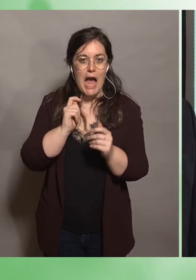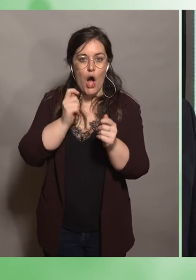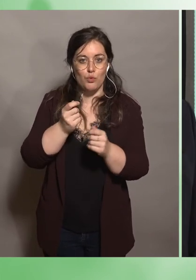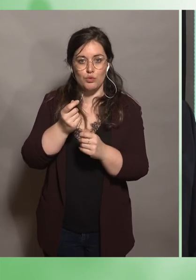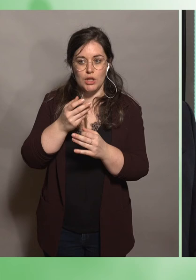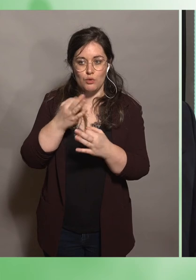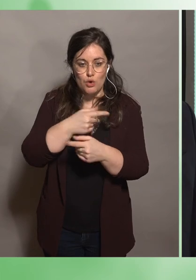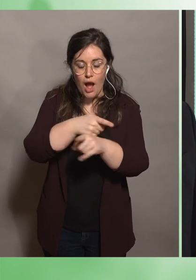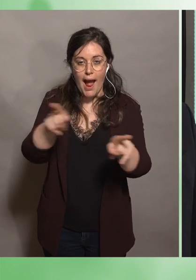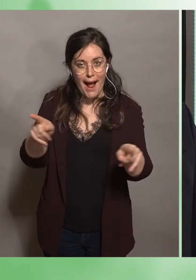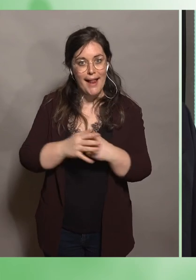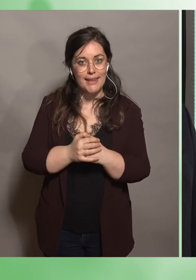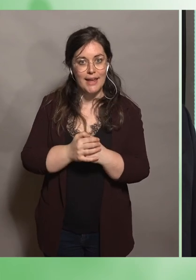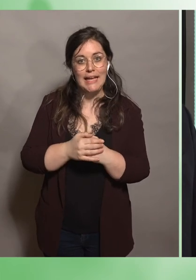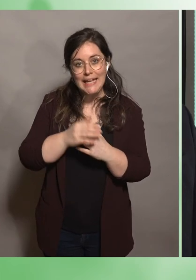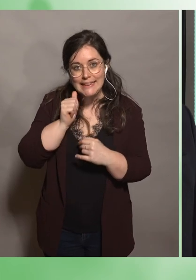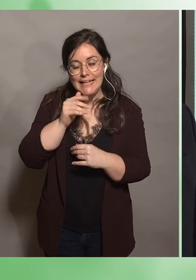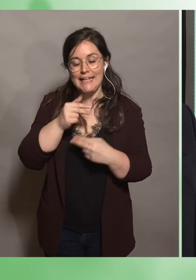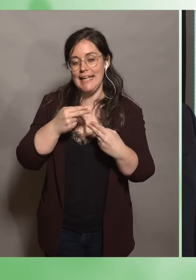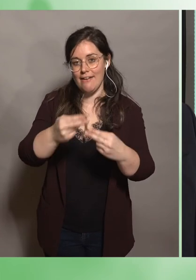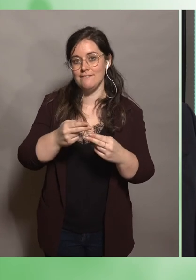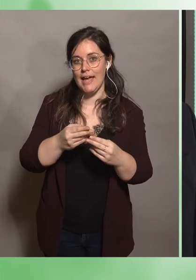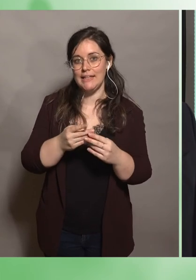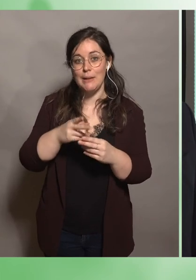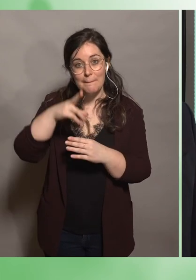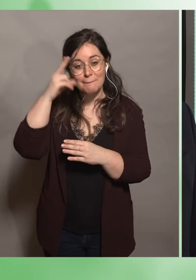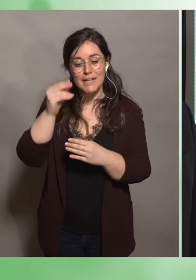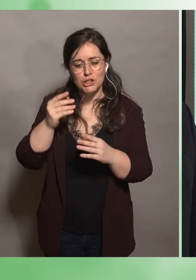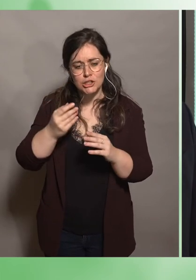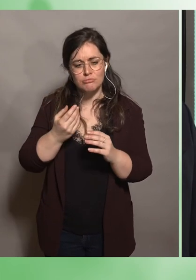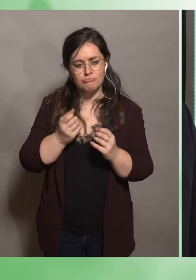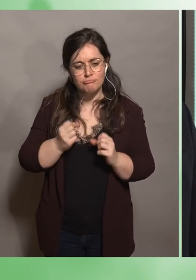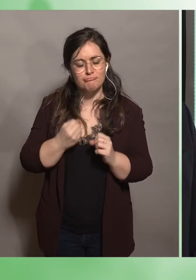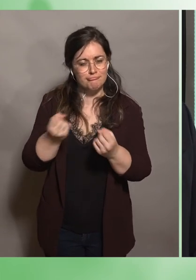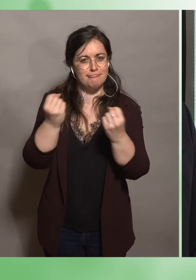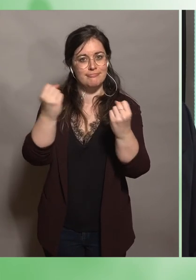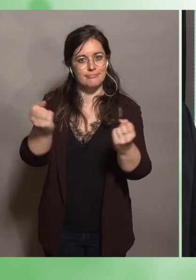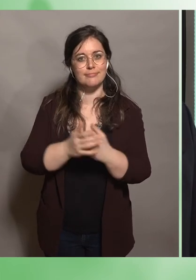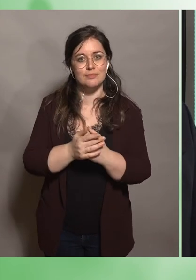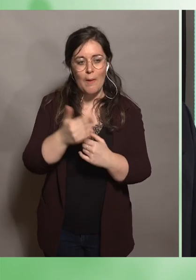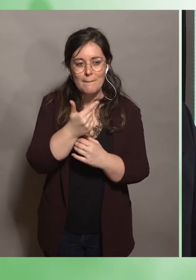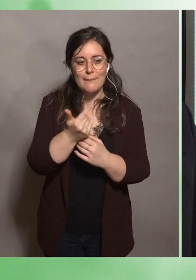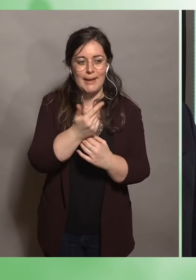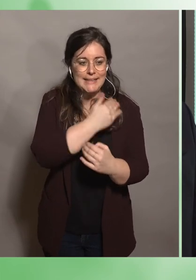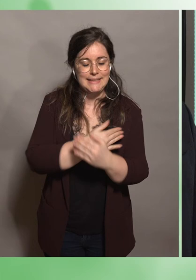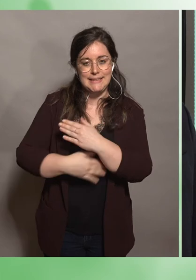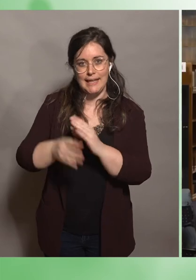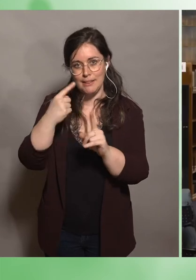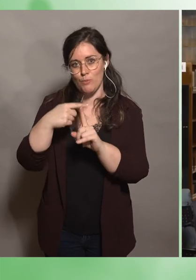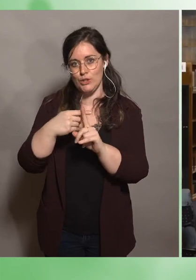alle, das jeden Tag weiterzutragen und die Menschen dafür zu begeistern, beide Seiten den tollen Benefit dabei zu